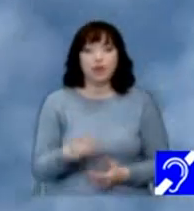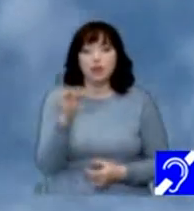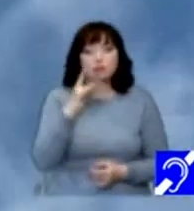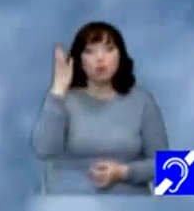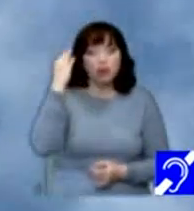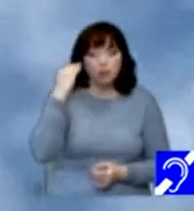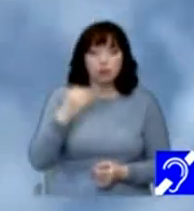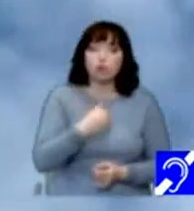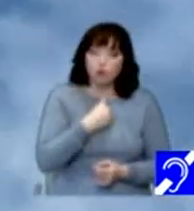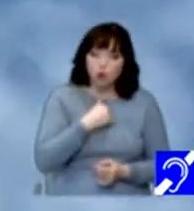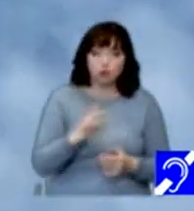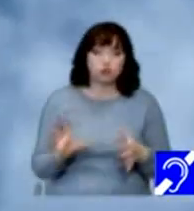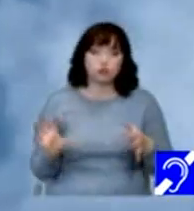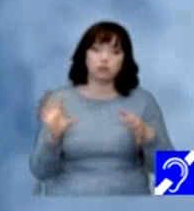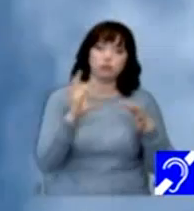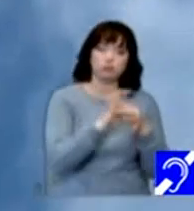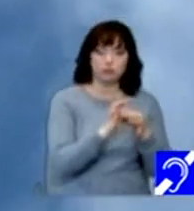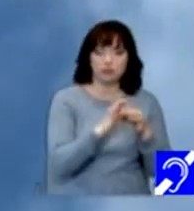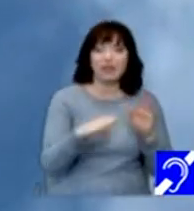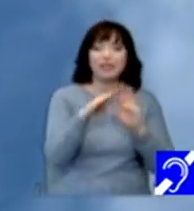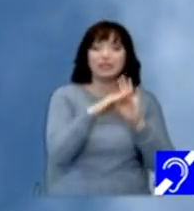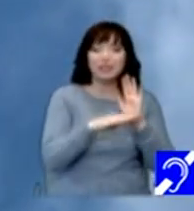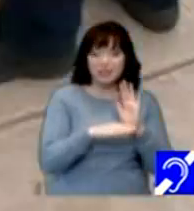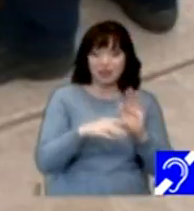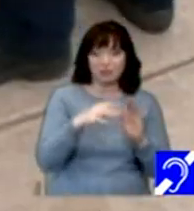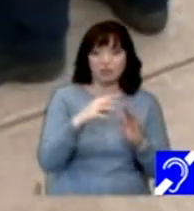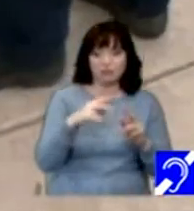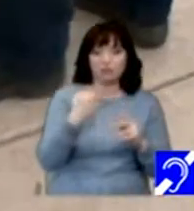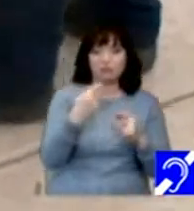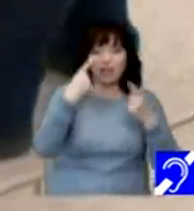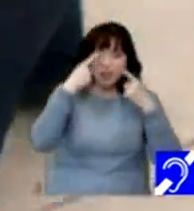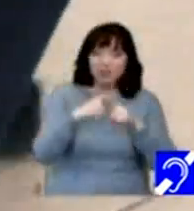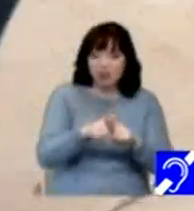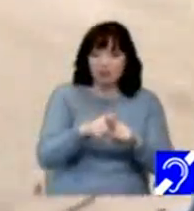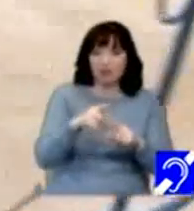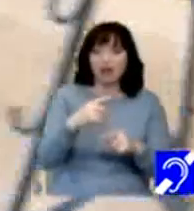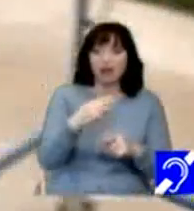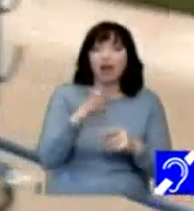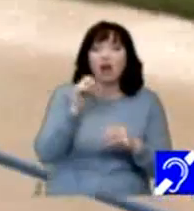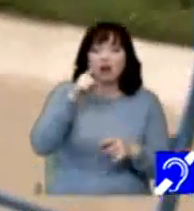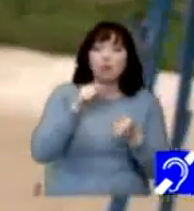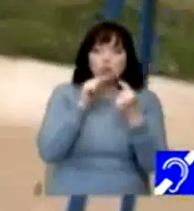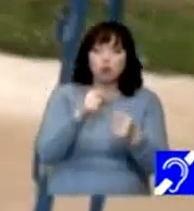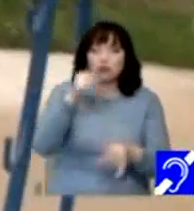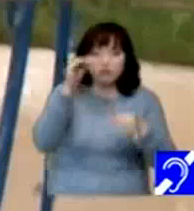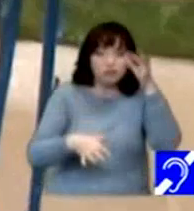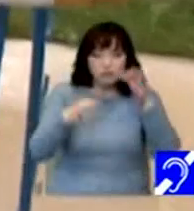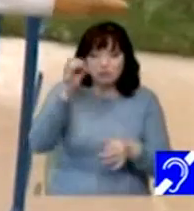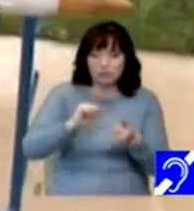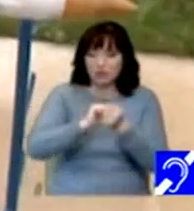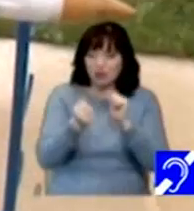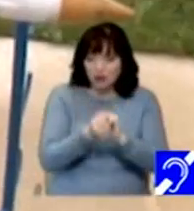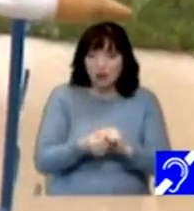Republica Moldova vrea să conecteze sistemul național antigrindină la cel european, dar mecanismele folosite acum nu